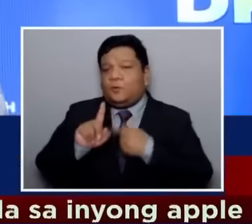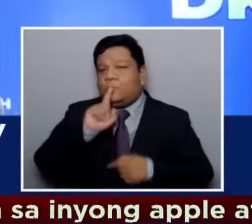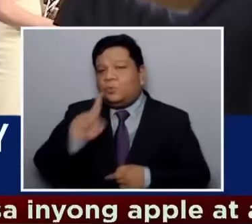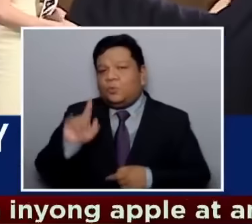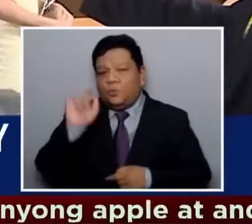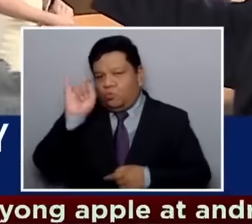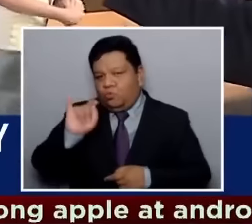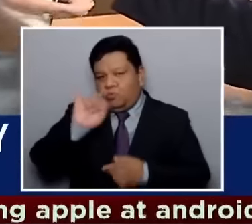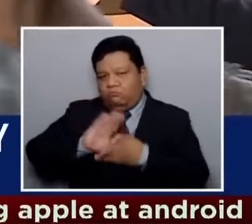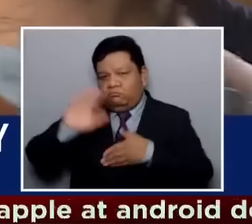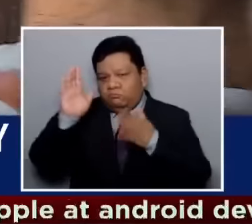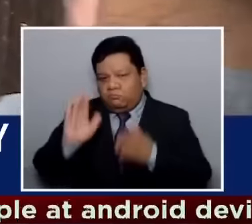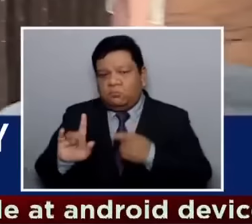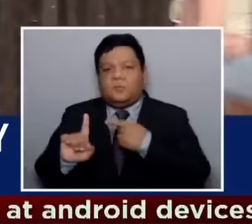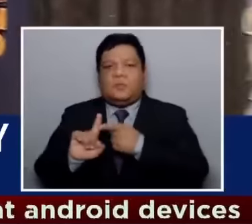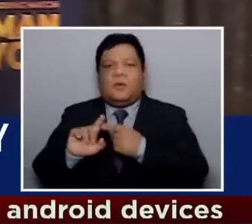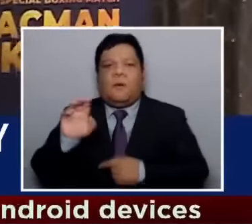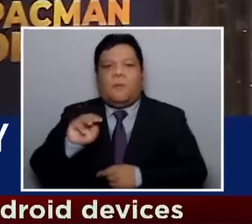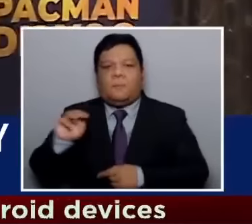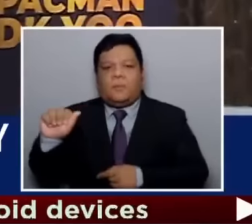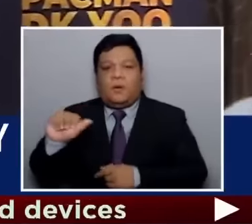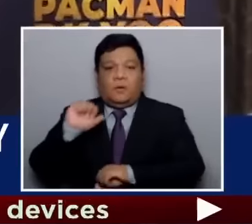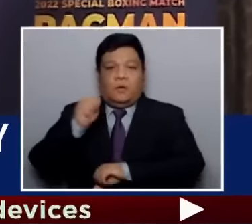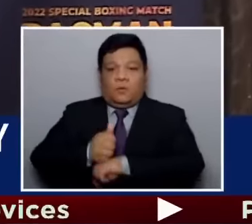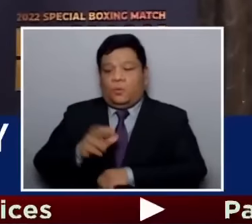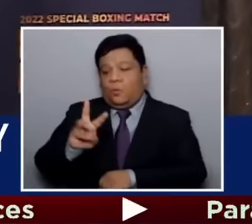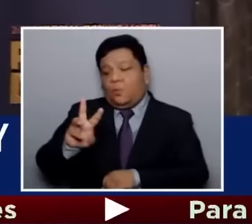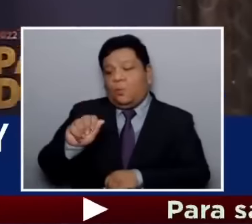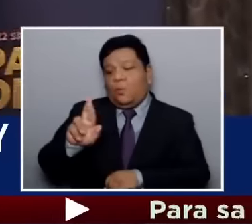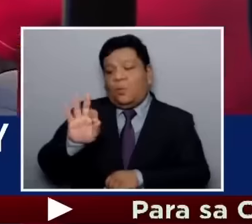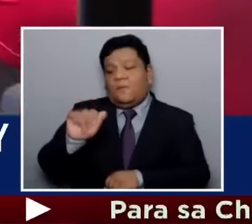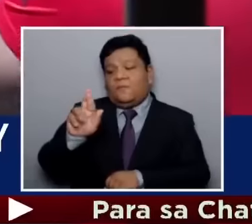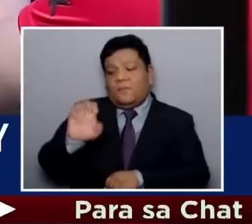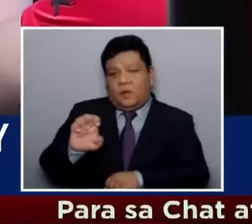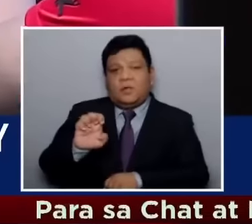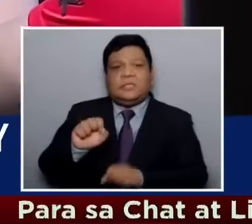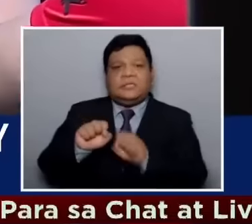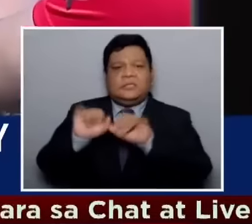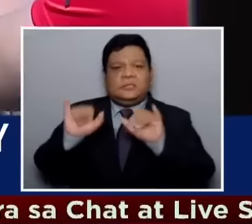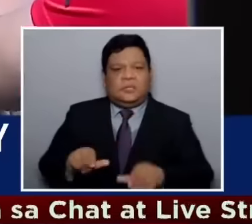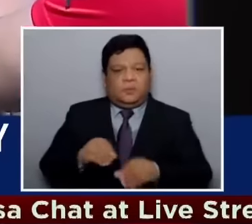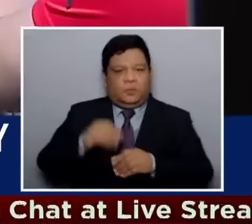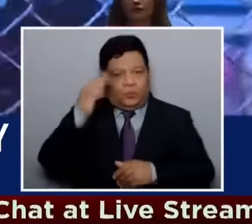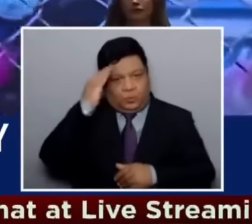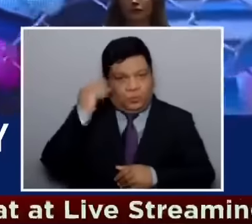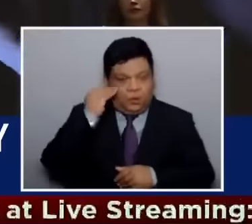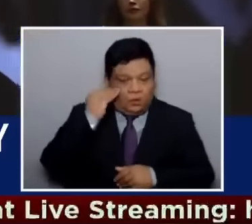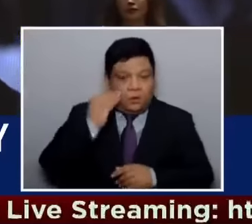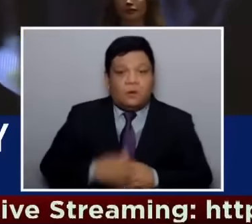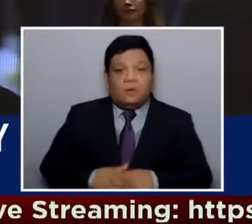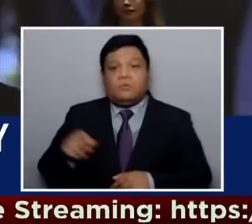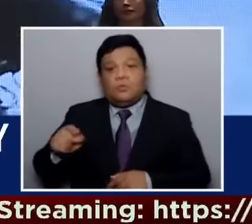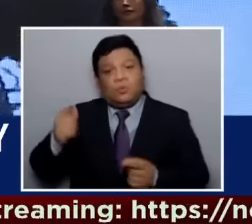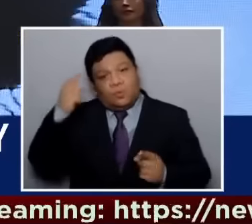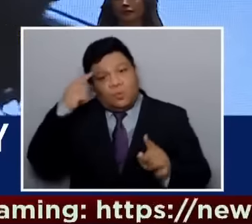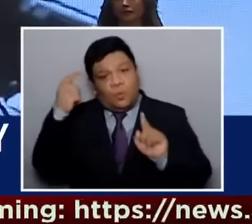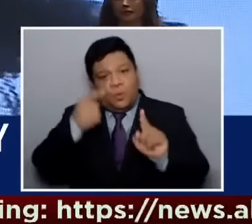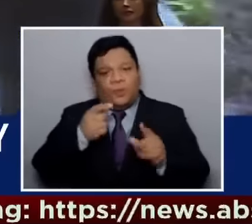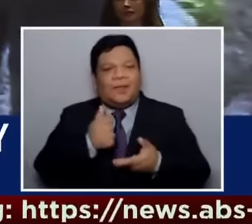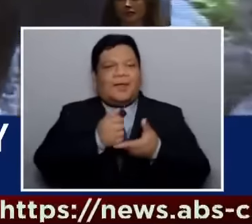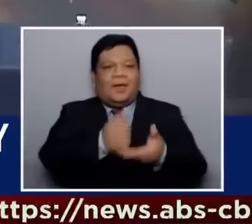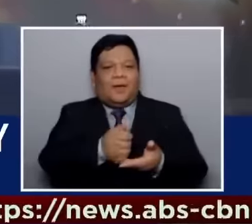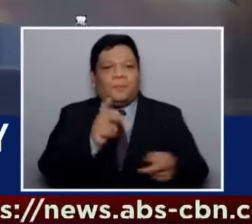si Yu na nagtatag ng warfare combat system sa South Korea. Lay naman niyang tulungan ang mga Ukrainian na apektado